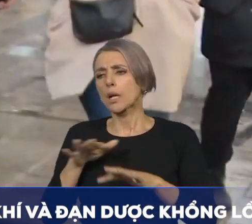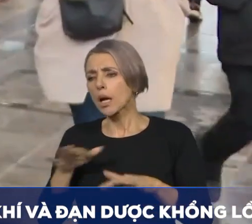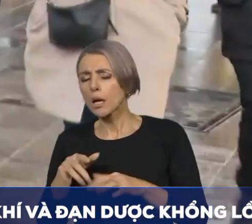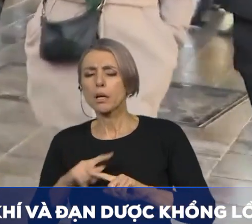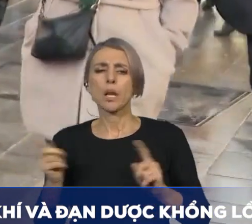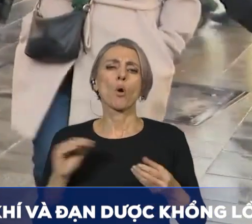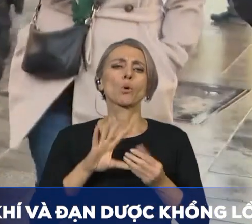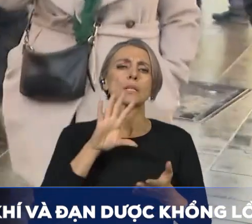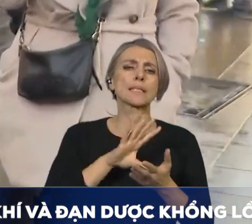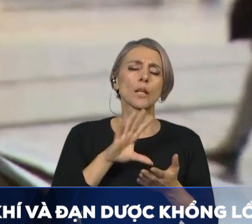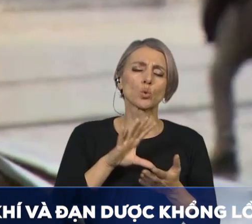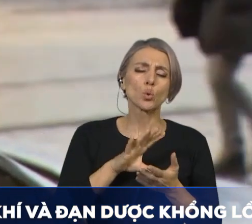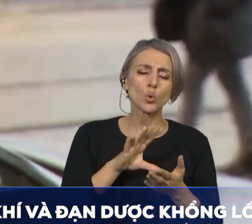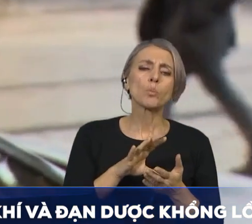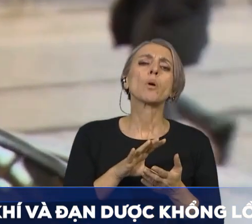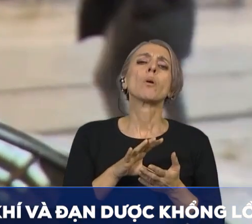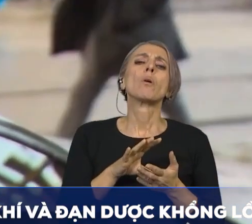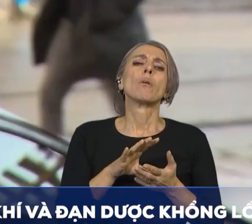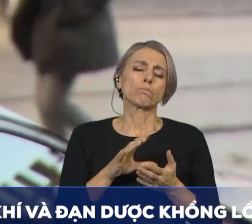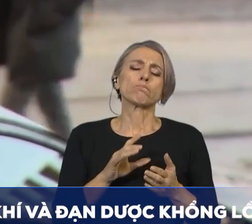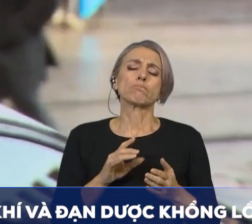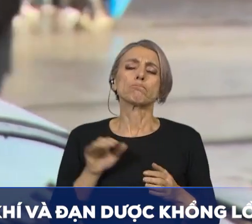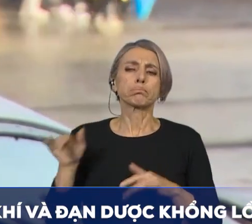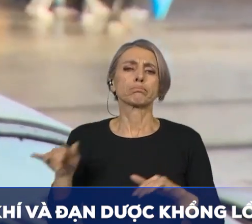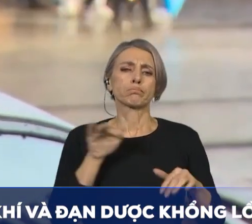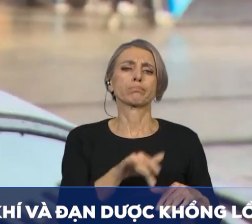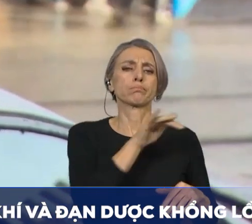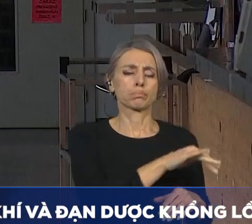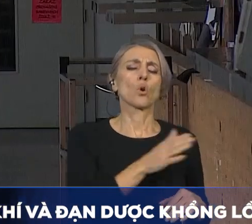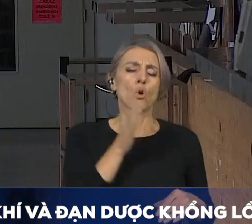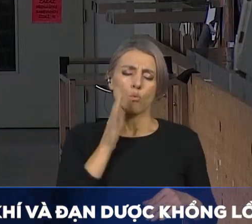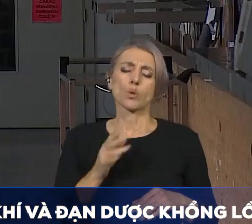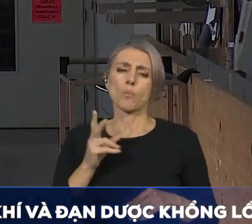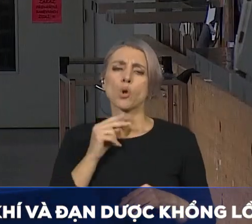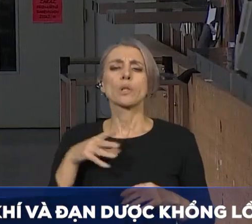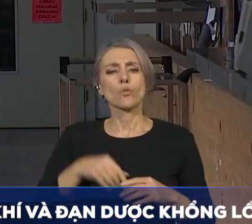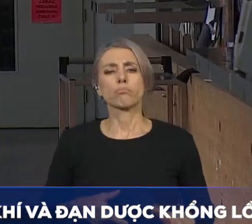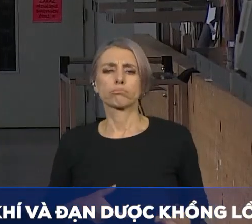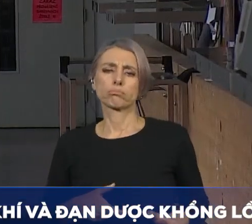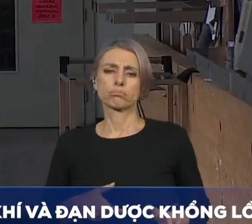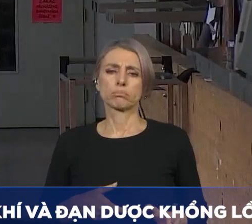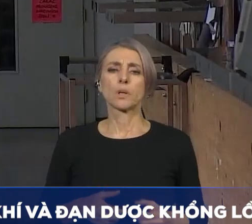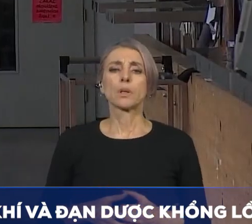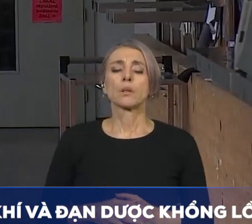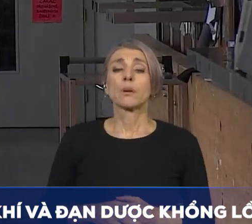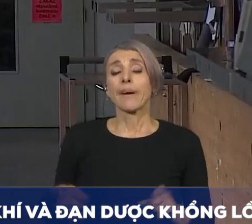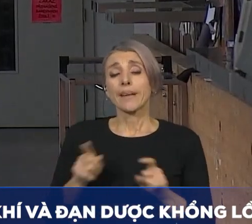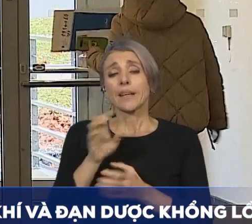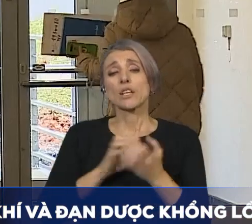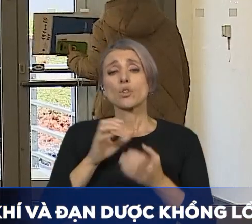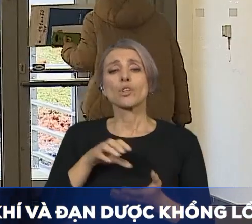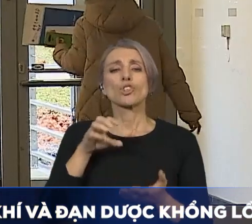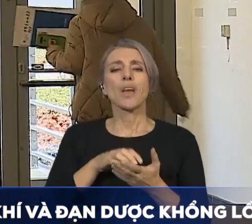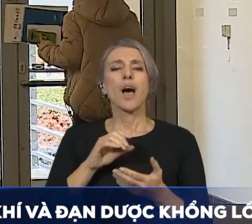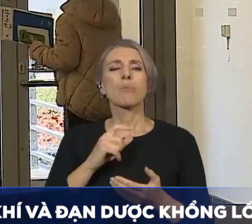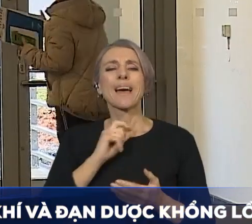cảnh sát không can thiệp kịp thời, số nạn nhân có thể tăng cao gấp nhiều lần. Việc đối tượng sở hữu kho vũ khí đáng ngại như vậy phần nào cũng được lý giải bởi